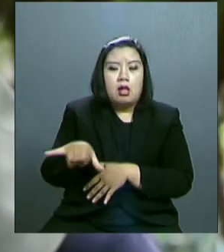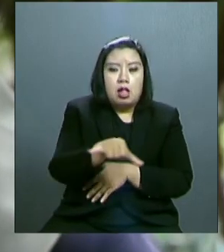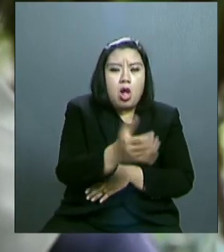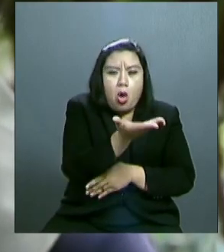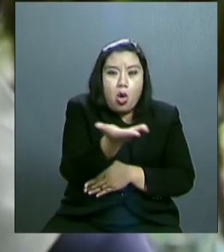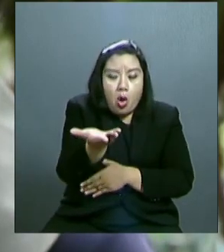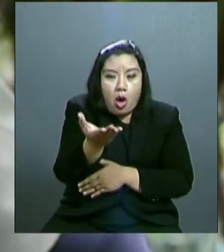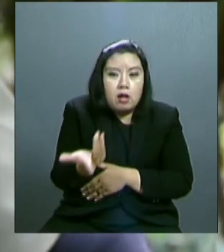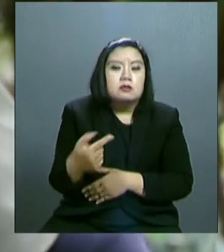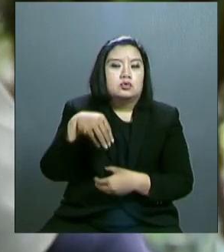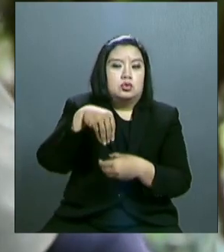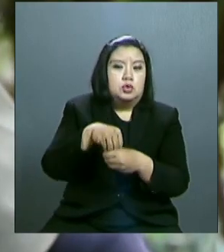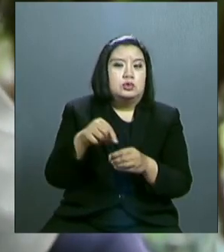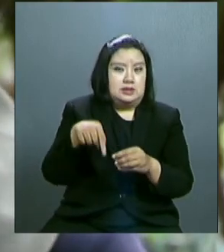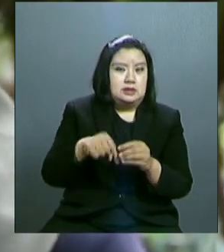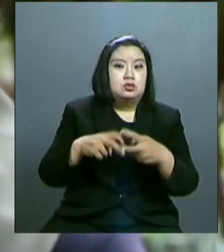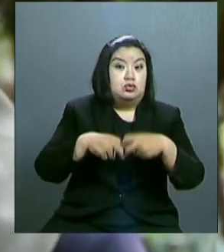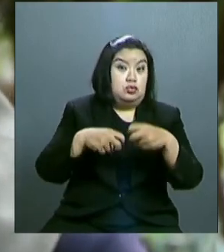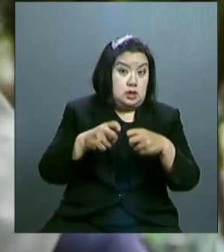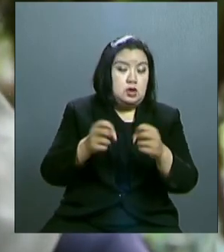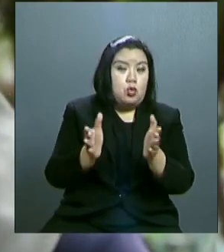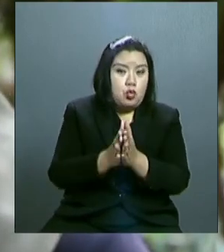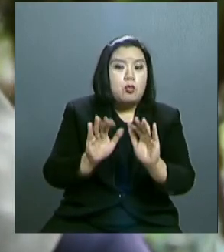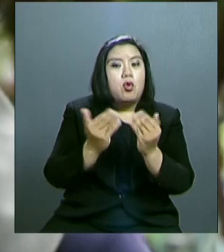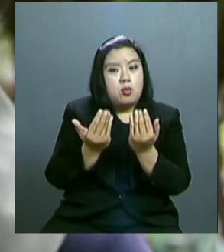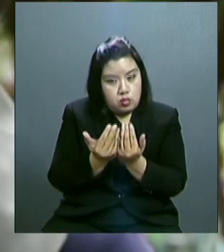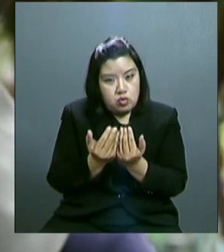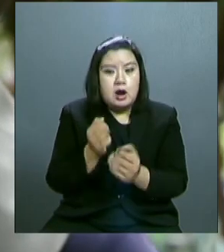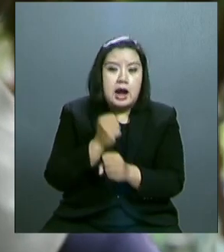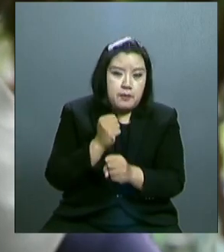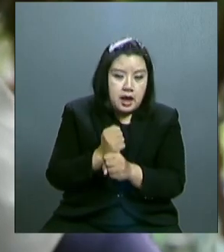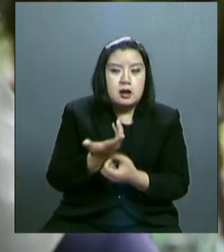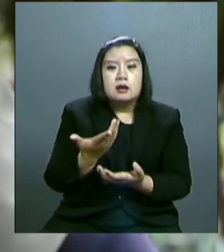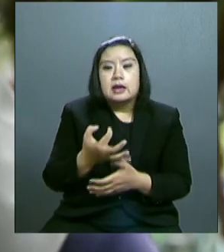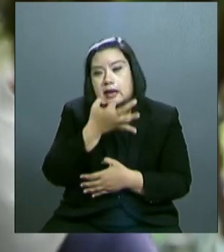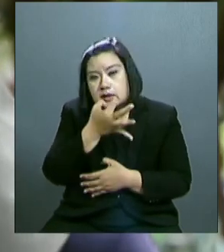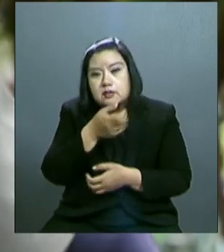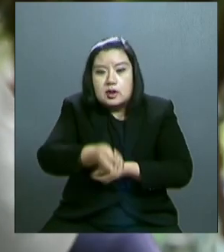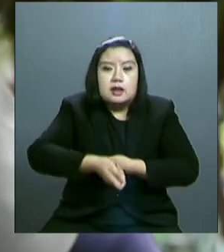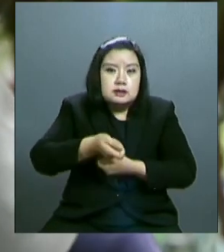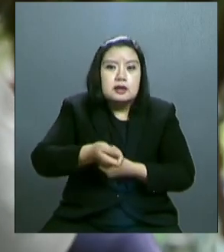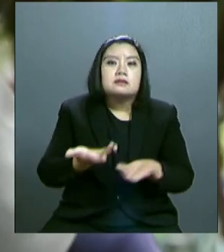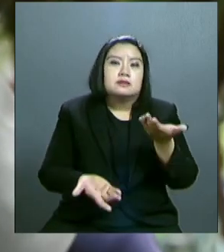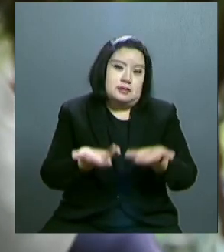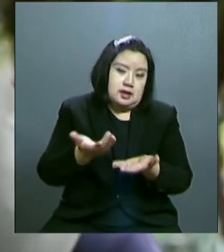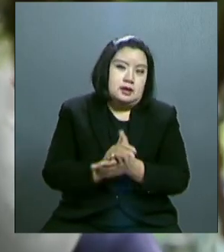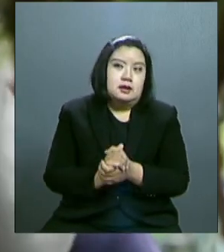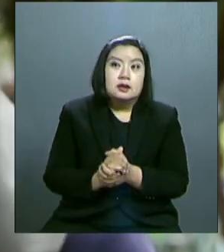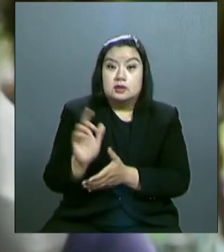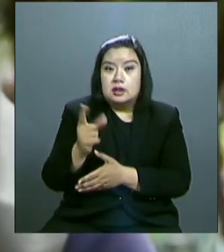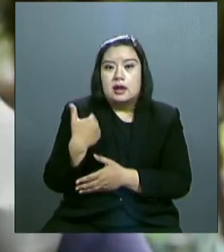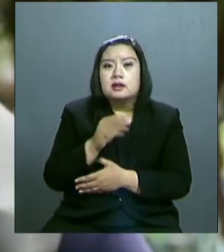เองมาได้อยู่กับครอบครัวได้ทำไร่ทำนาที่อาชีพหลักแล้วก็มีบ้านไหนก็มีเลี้ยงช้